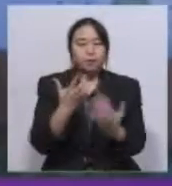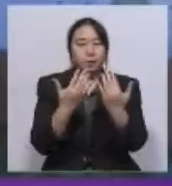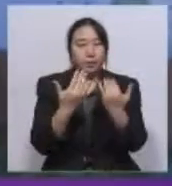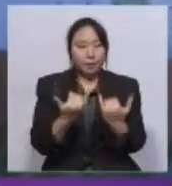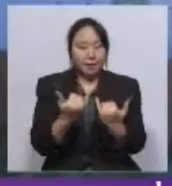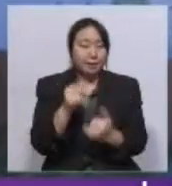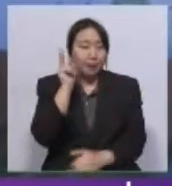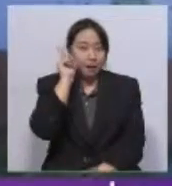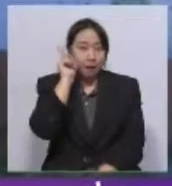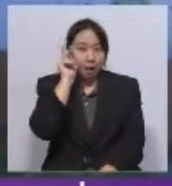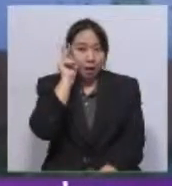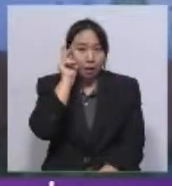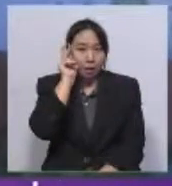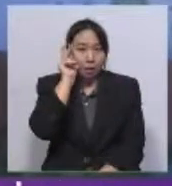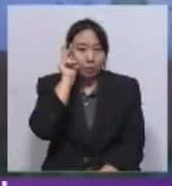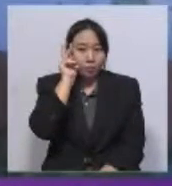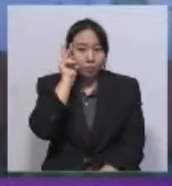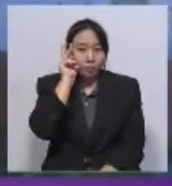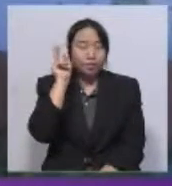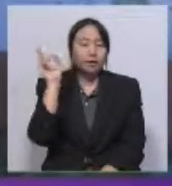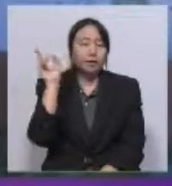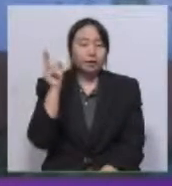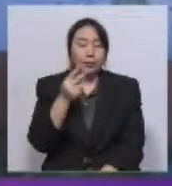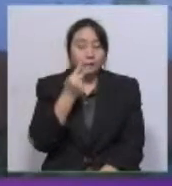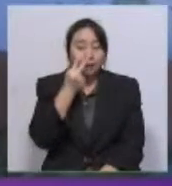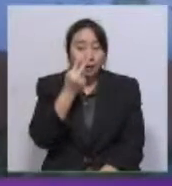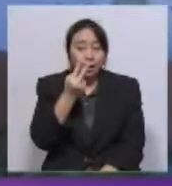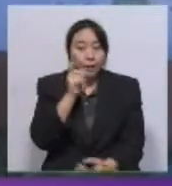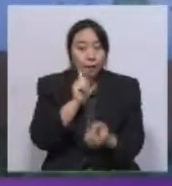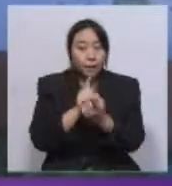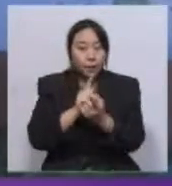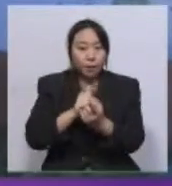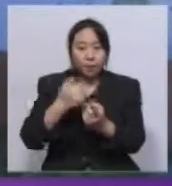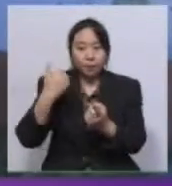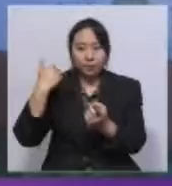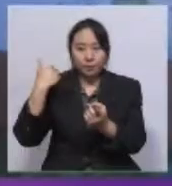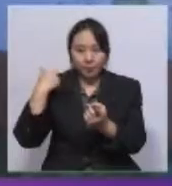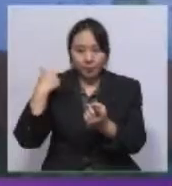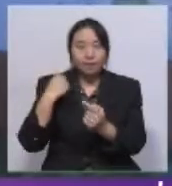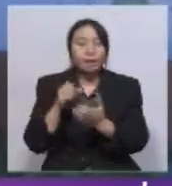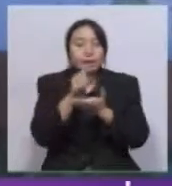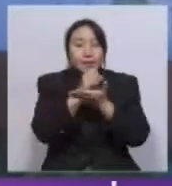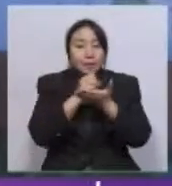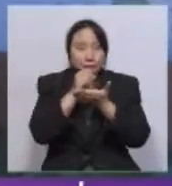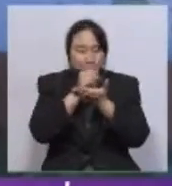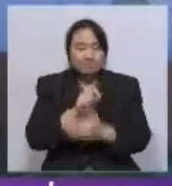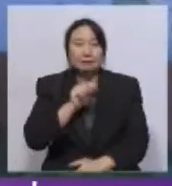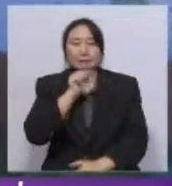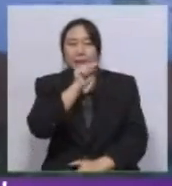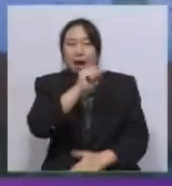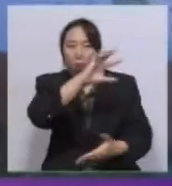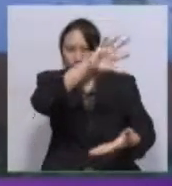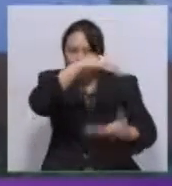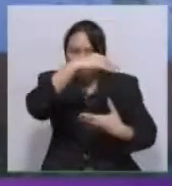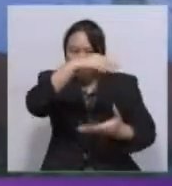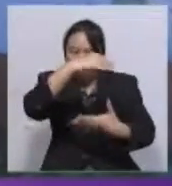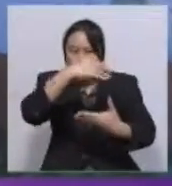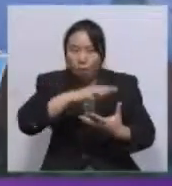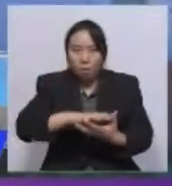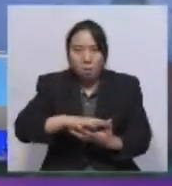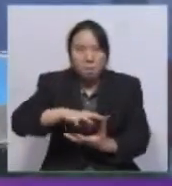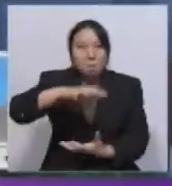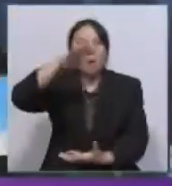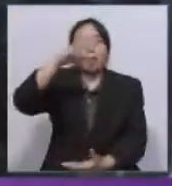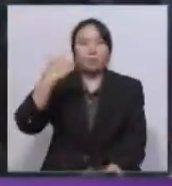วที่เราได้เห็นนะครับมีการนำเข้ายาเสพติดเยอะมากนะครับเพราะฉะนั้นมาตร